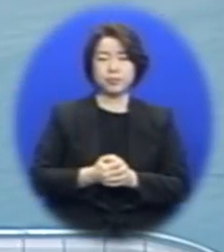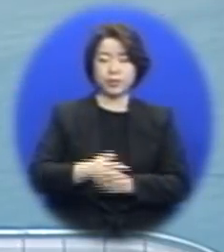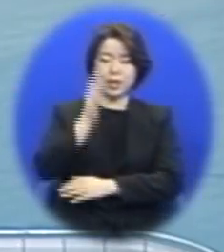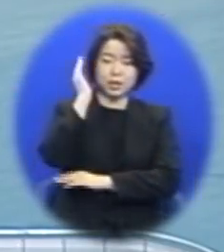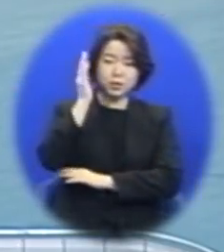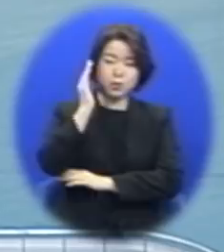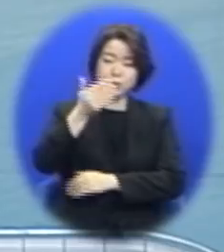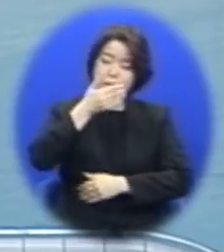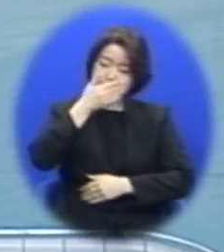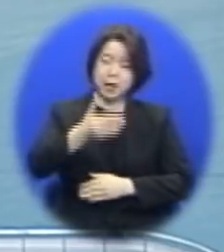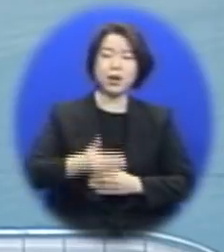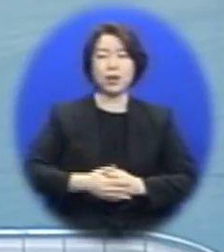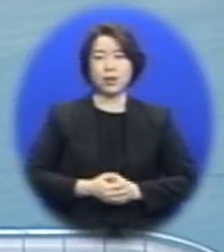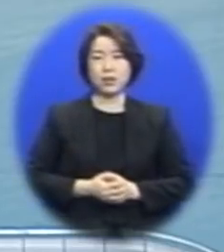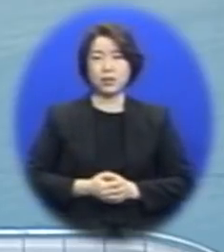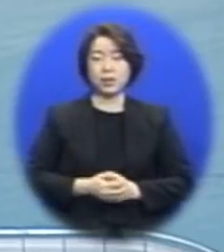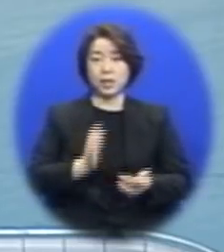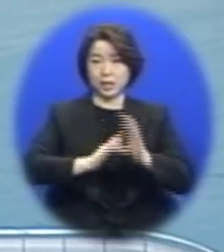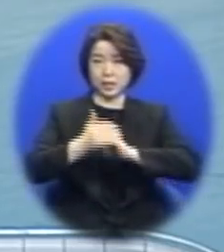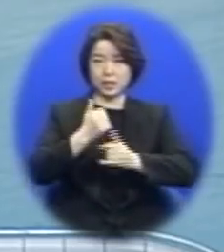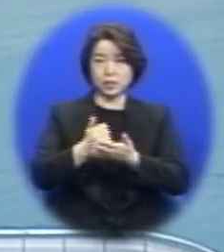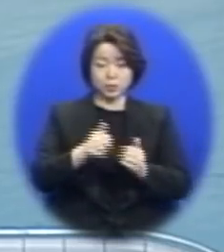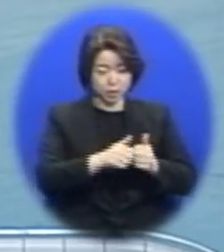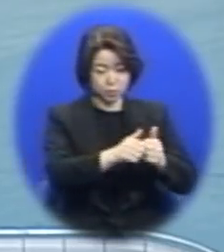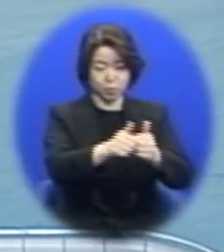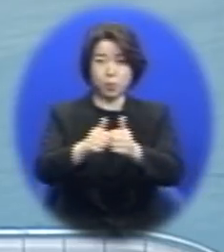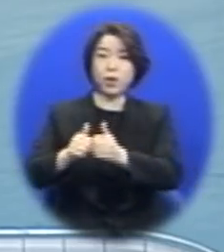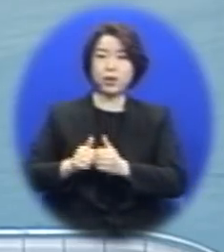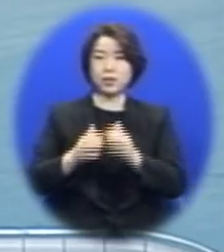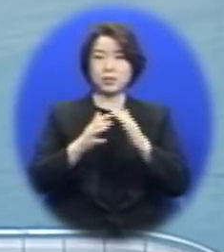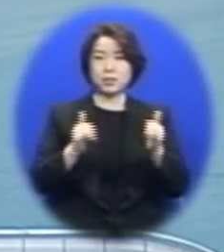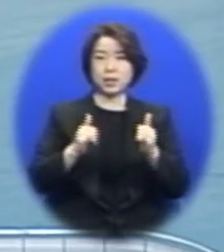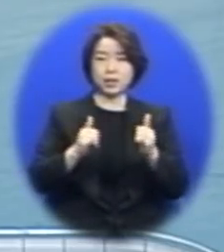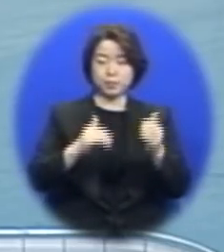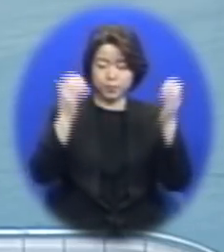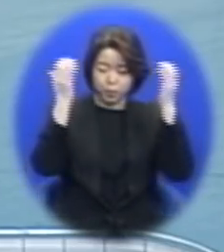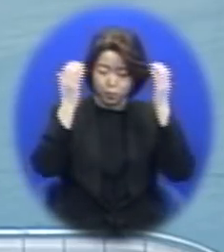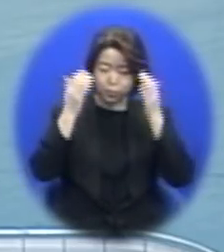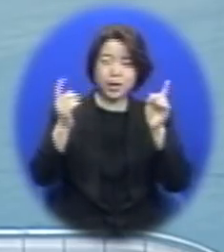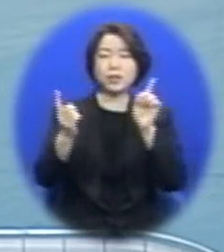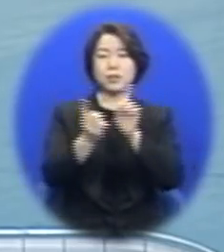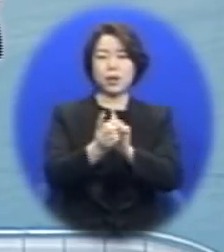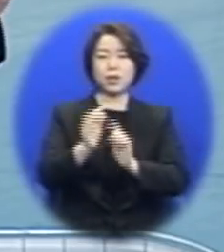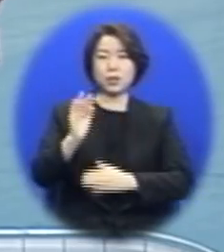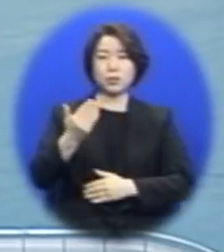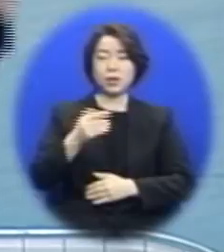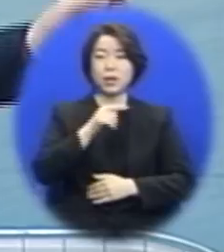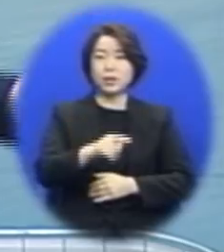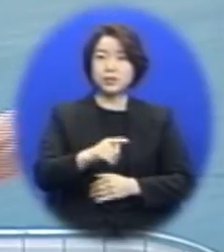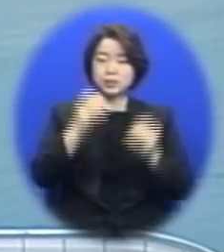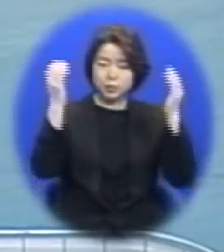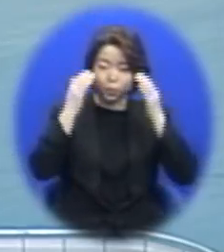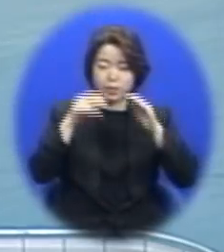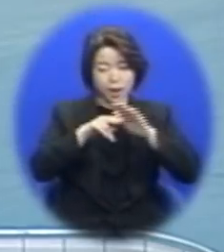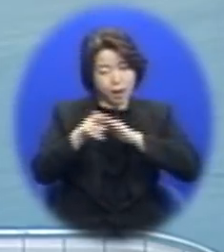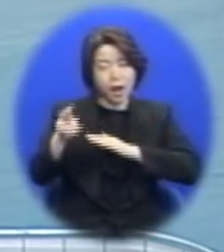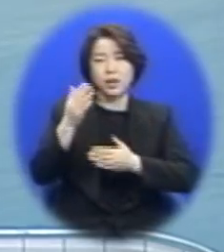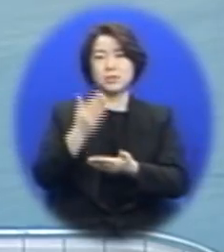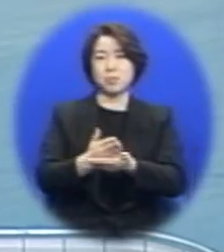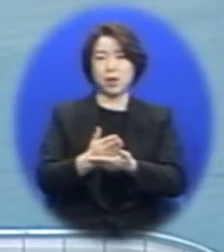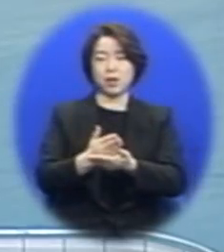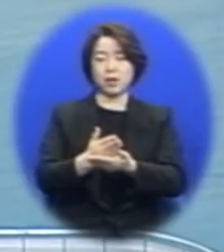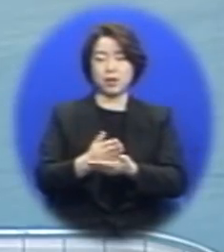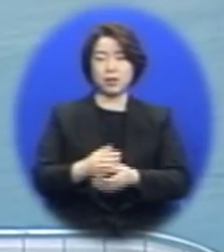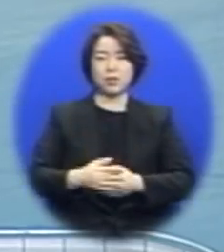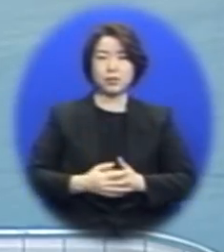설교할 수 있게 됐어요. 예수님과 동행하는 사람은 고난을 당하게 돼 있다고. 그 고난을 피하지 말라.